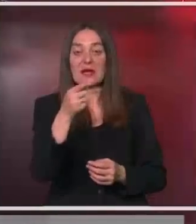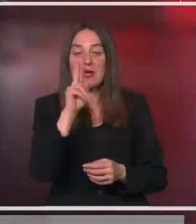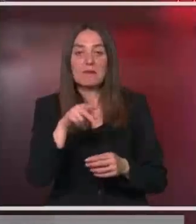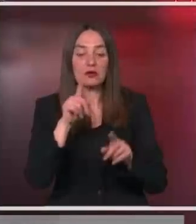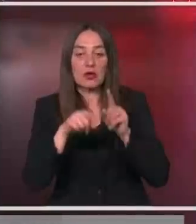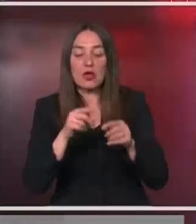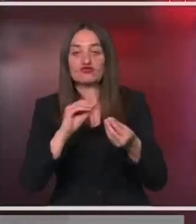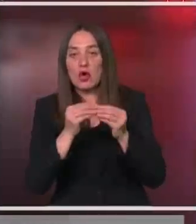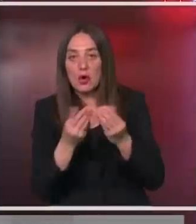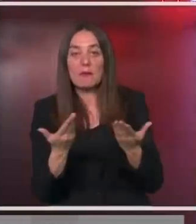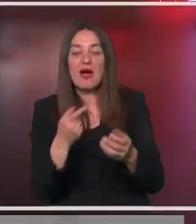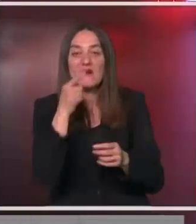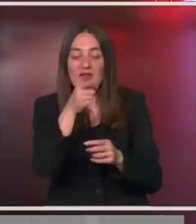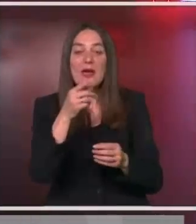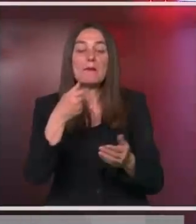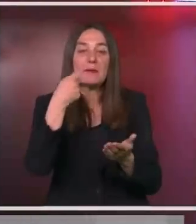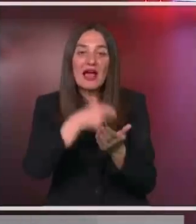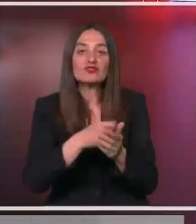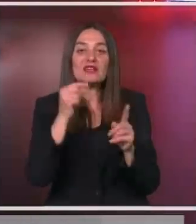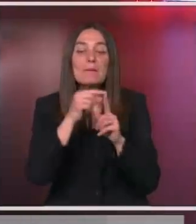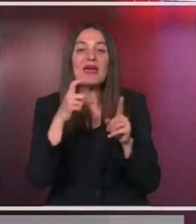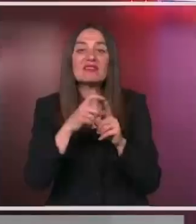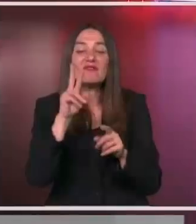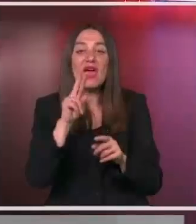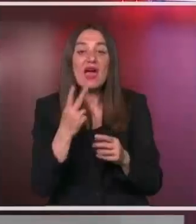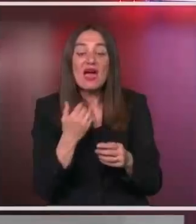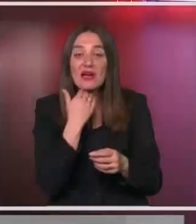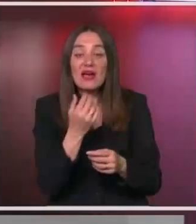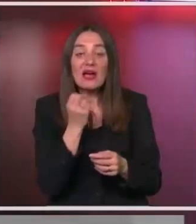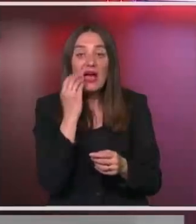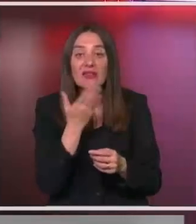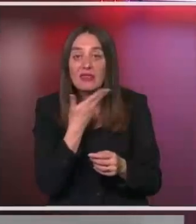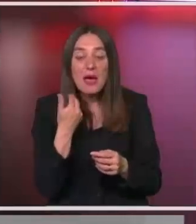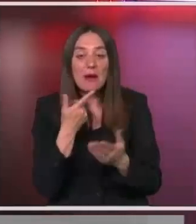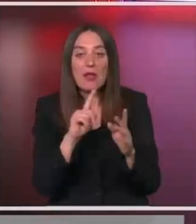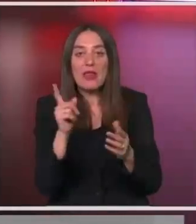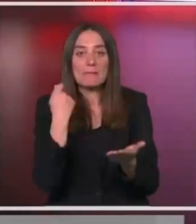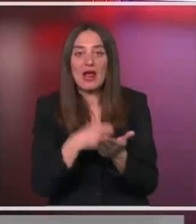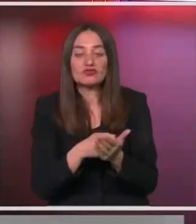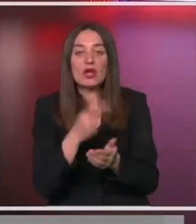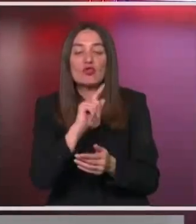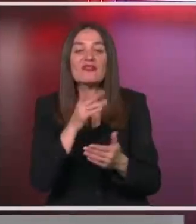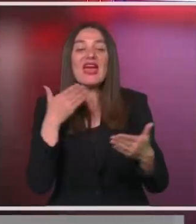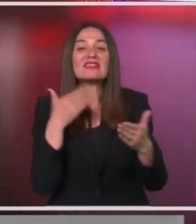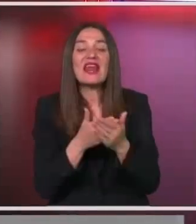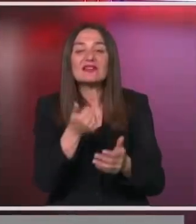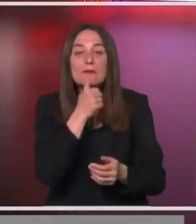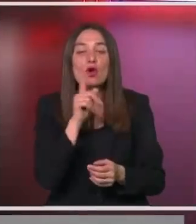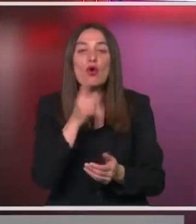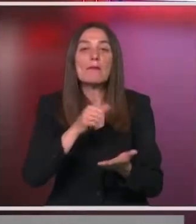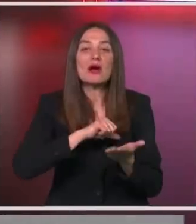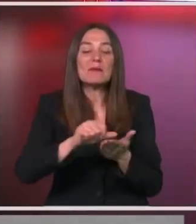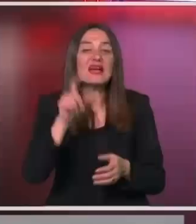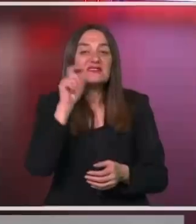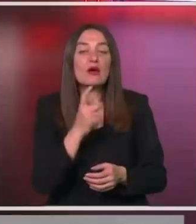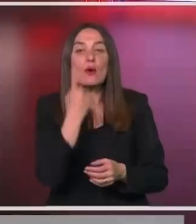neki promet roba i tako dalje, vi na to plaćate PDV. Ukoliko ga nema, vi ne plaćate PDV. Dakle, nije to direktan porez koji mora da platite